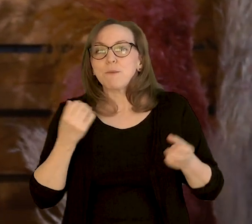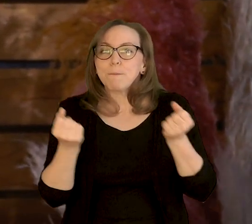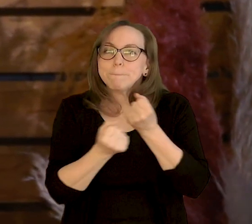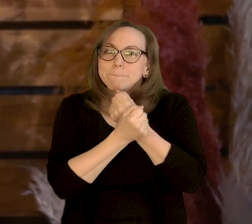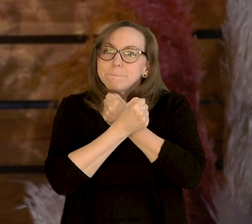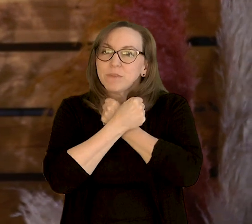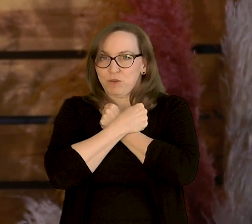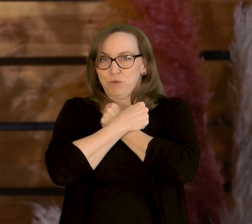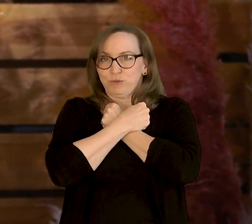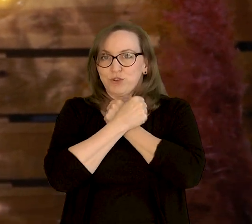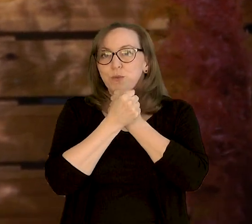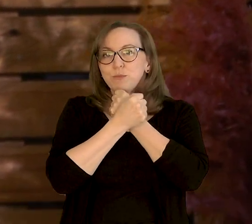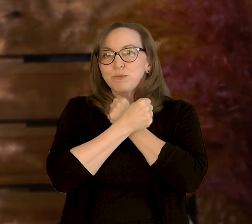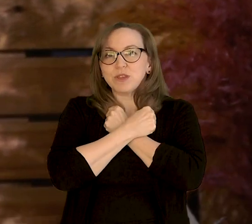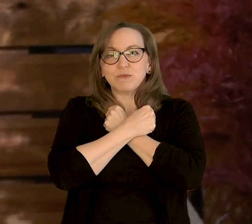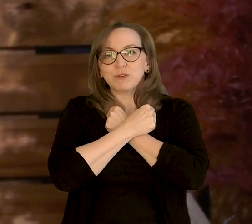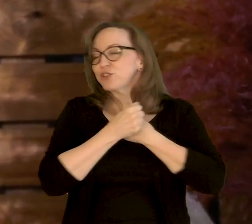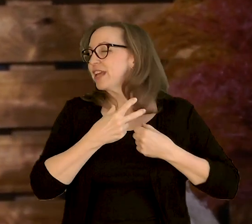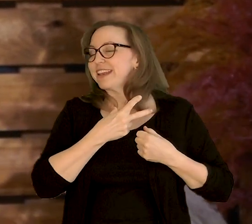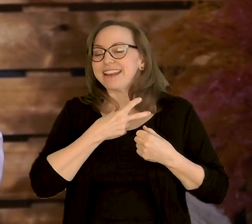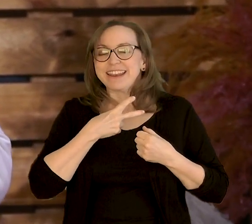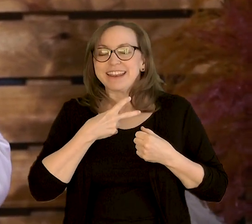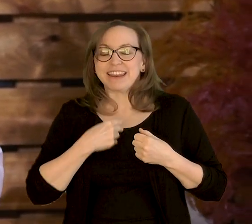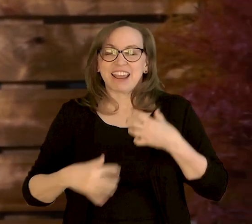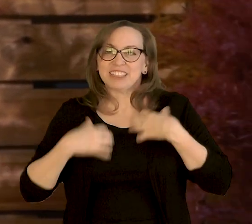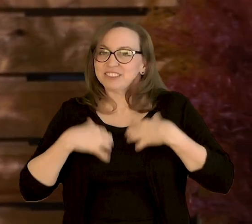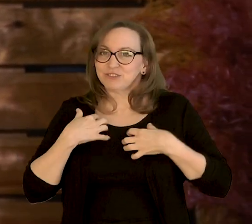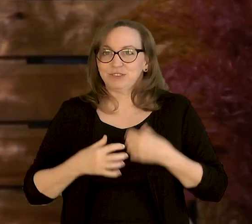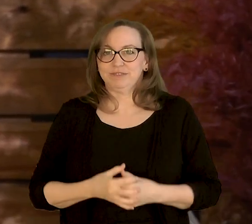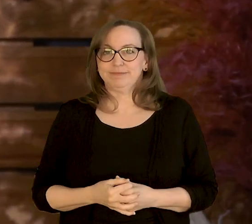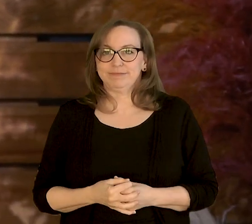jest nieskora do gniewu.